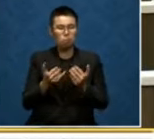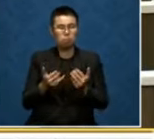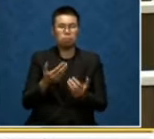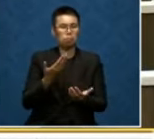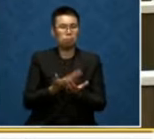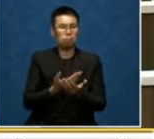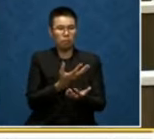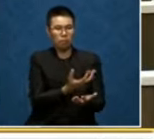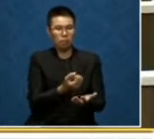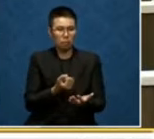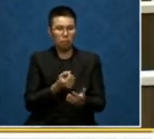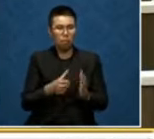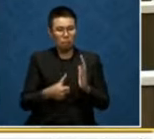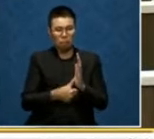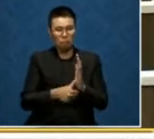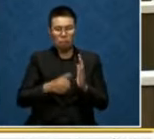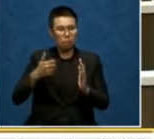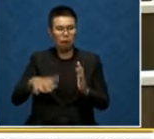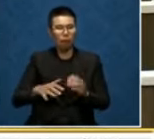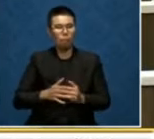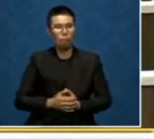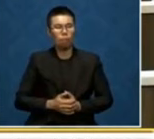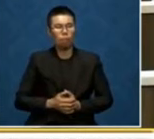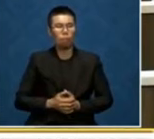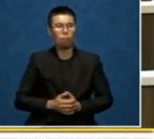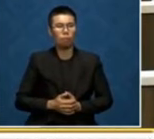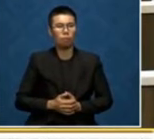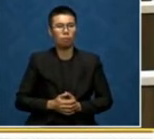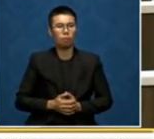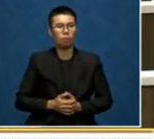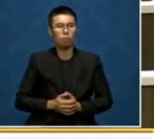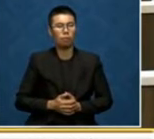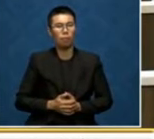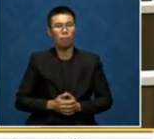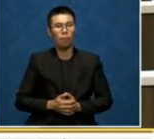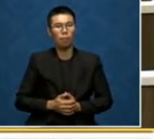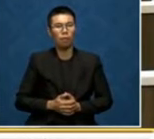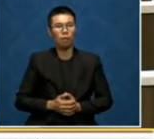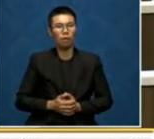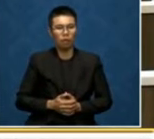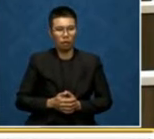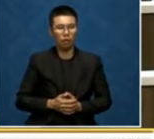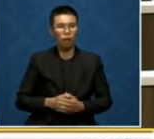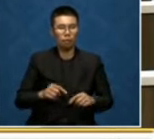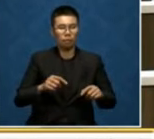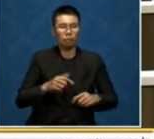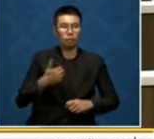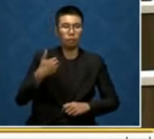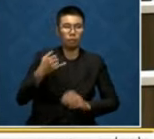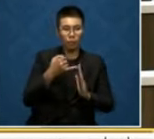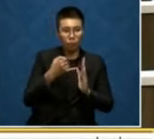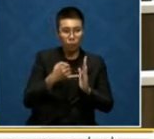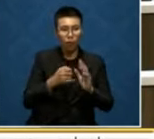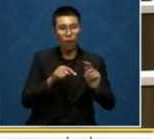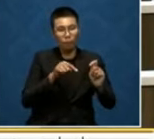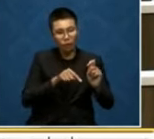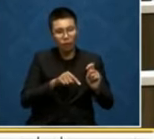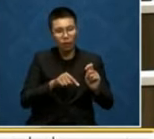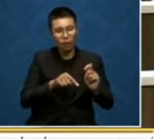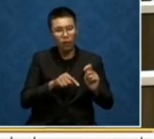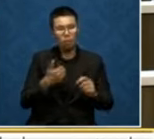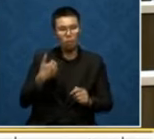นะครับผมนำเรียนนะครับว่าในท้องถิ่นแต่ละท้องถิ่นนะครับเขามี